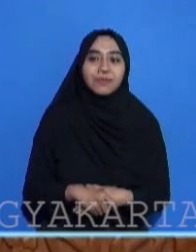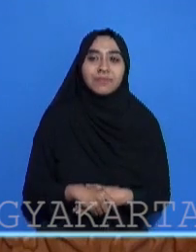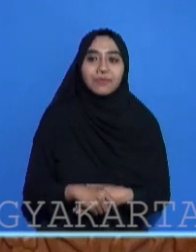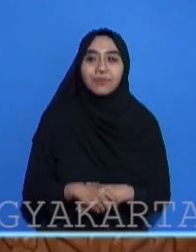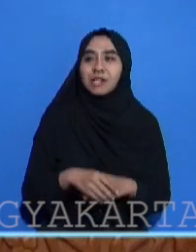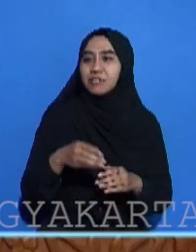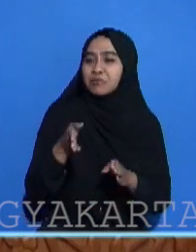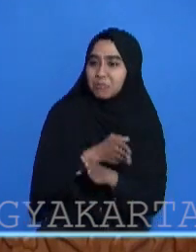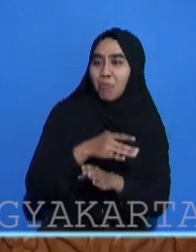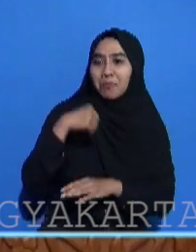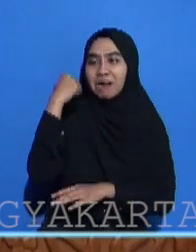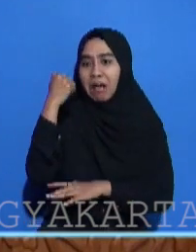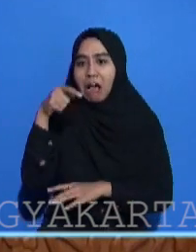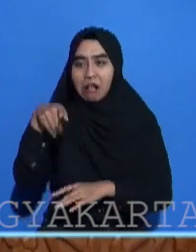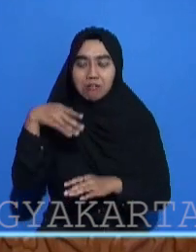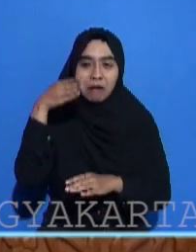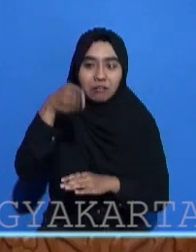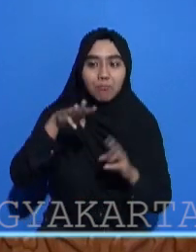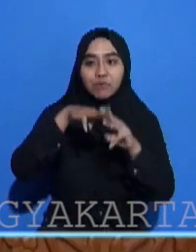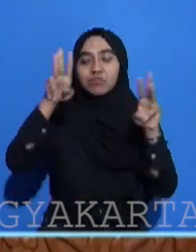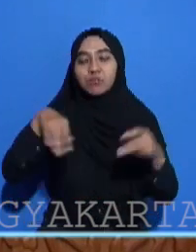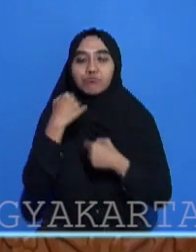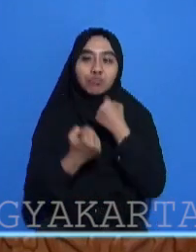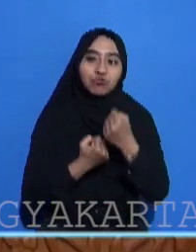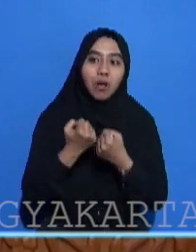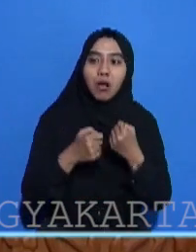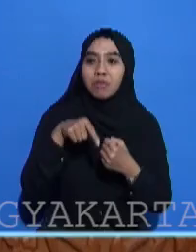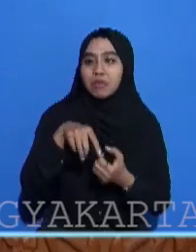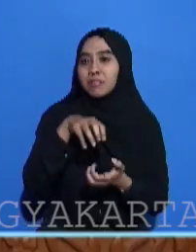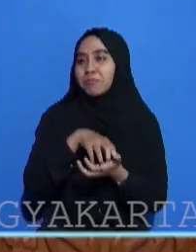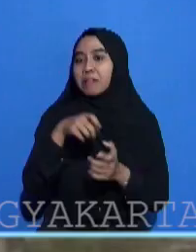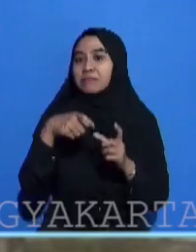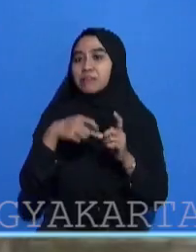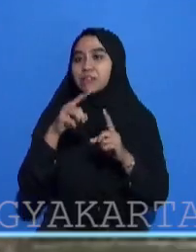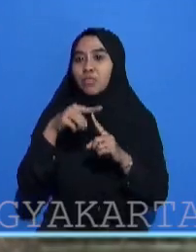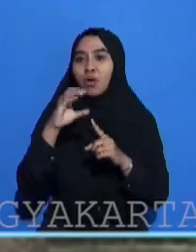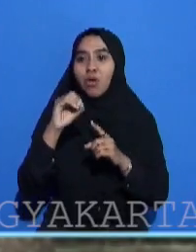museum monumen perjuangan salon ing Sentolo Kulon Progo